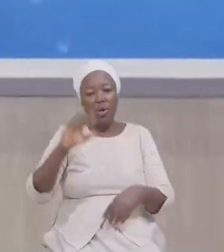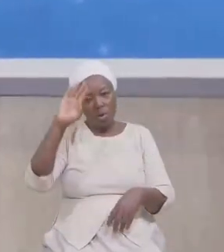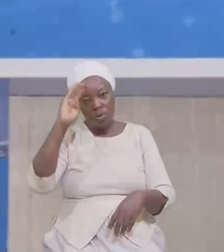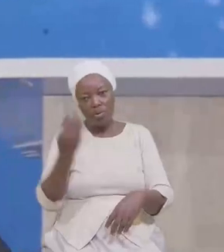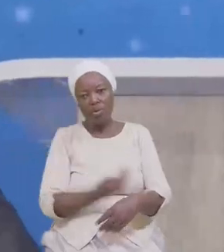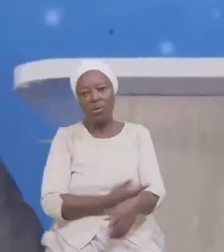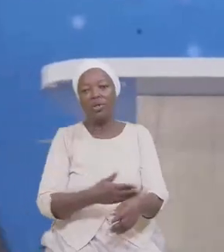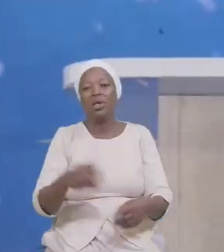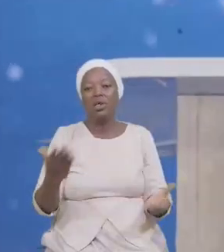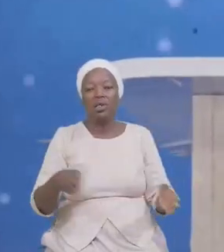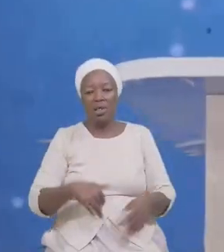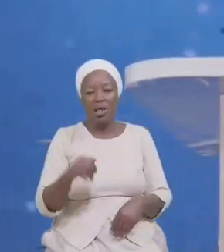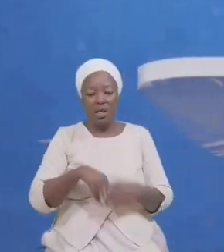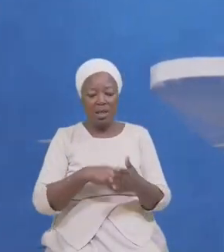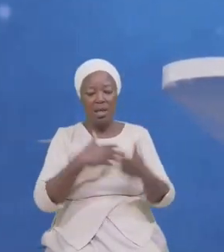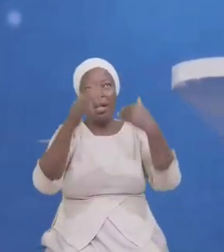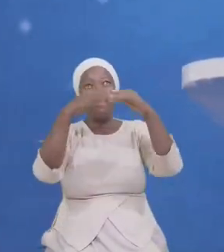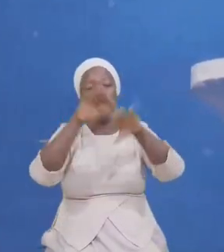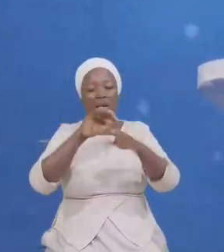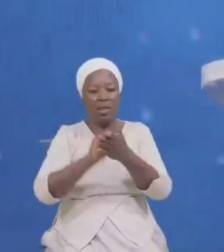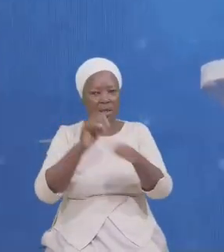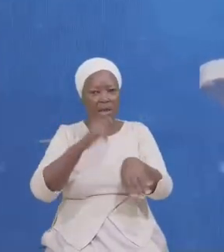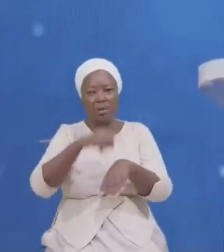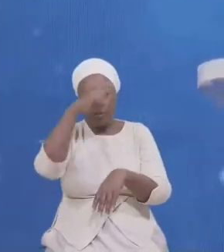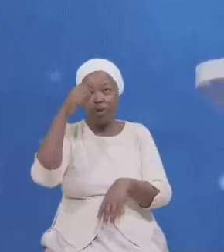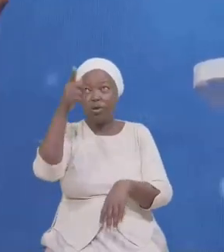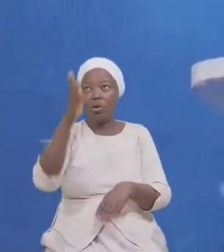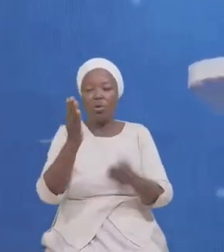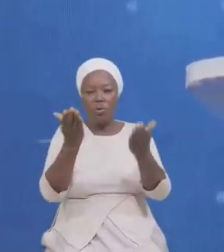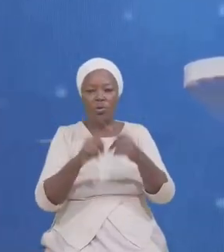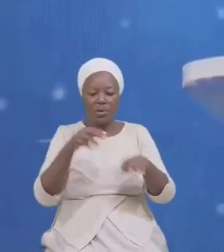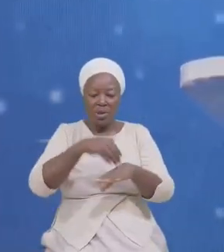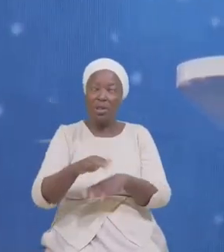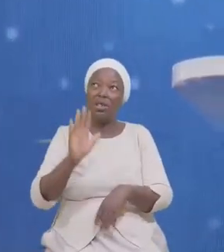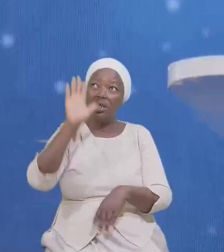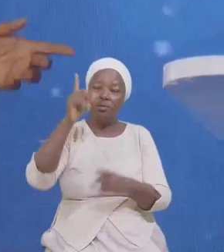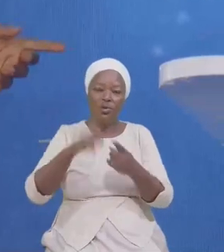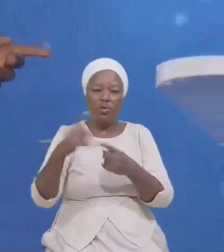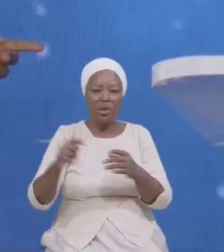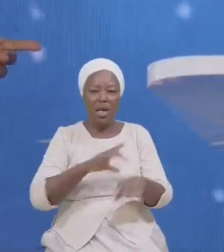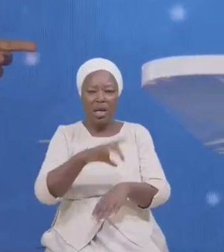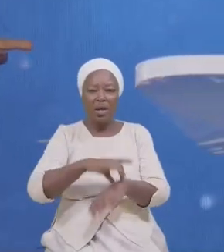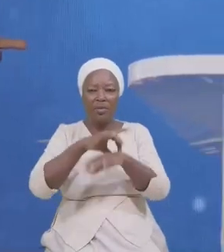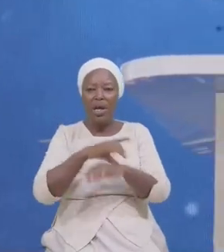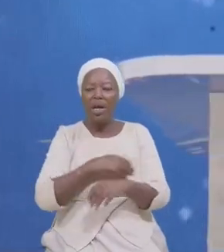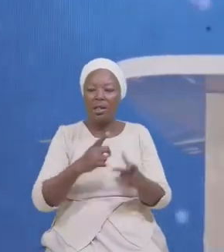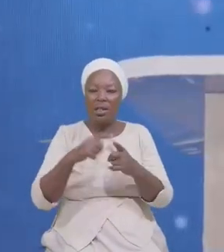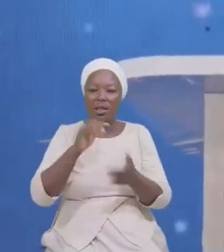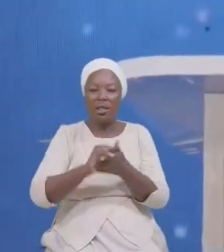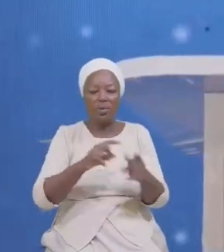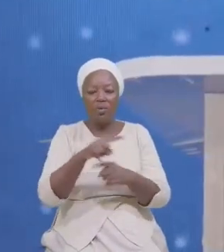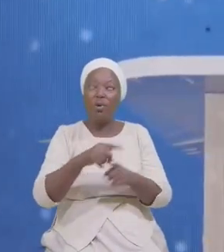moment-là, il voulait l'envoyer sur la terre. Et dit, quand il l'enverra sur la terre, il